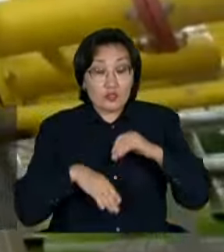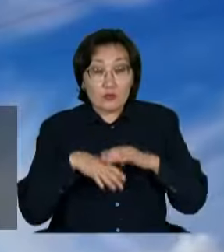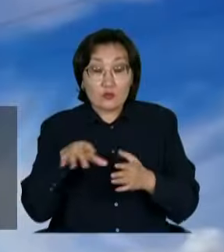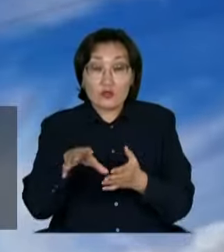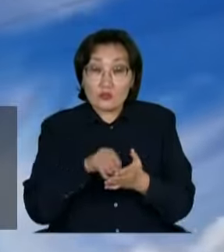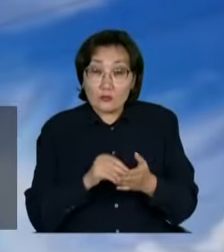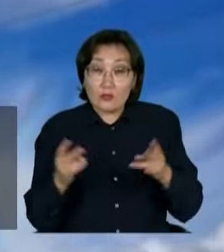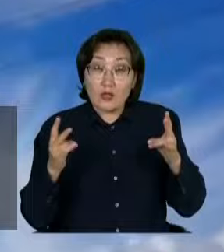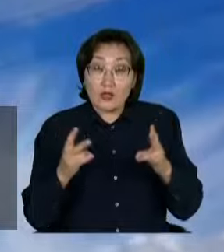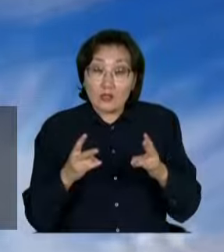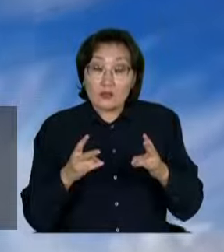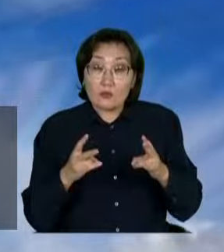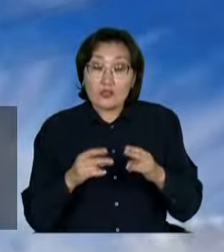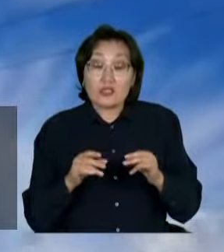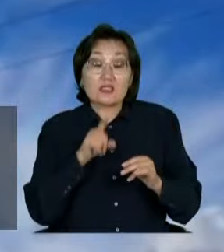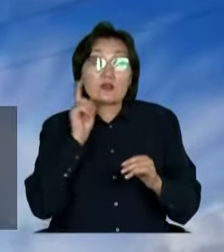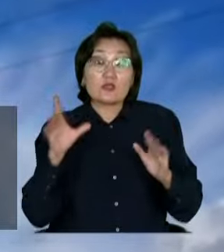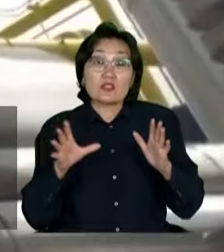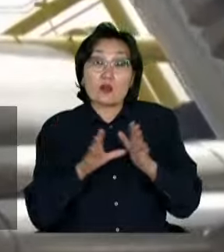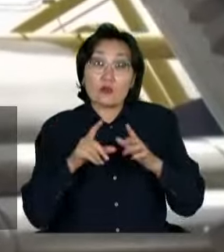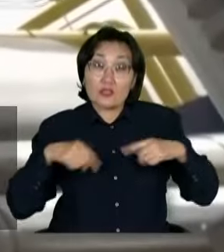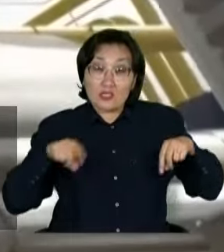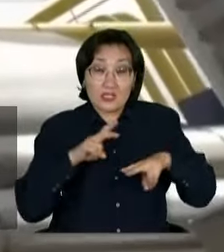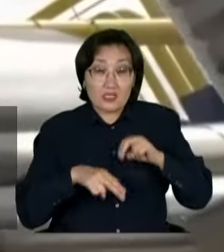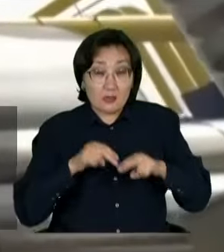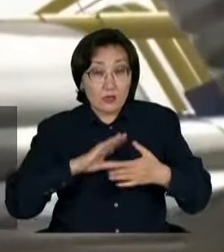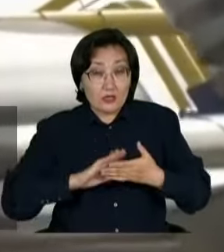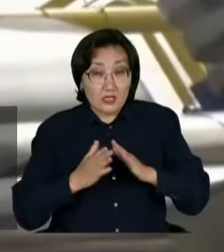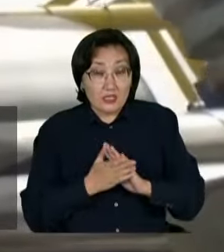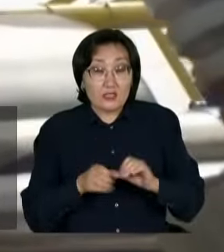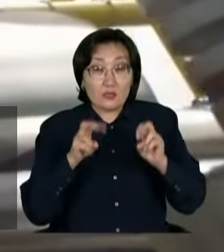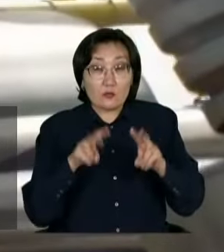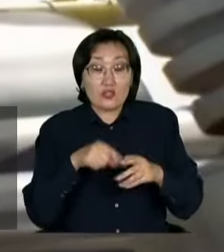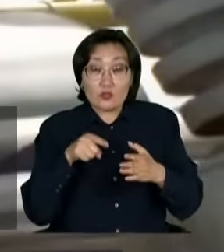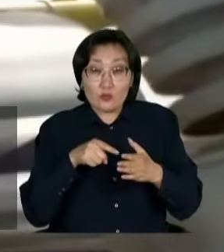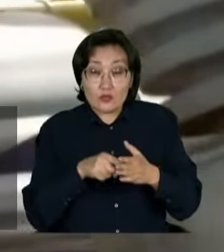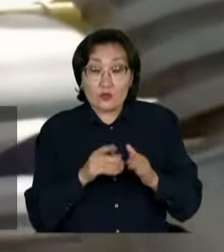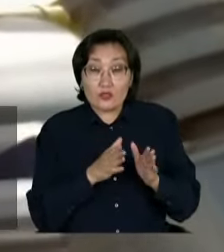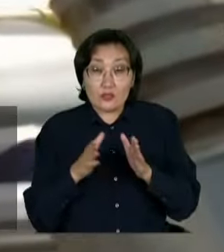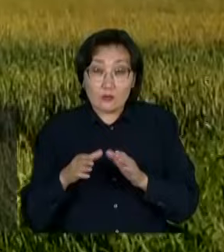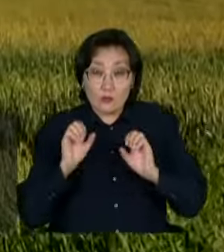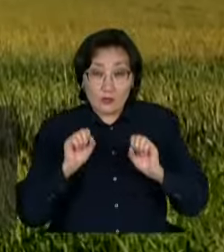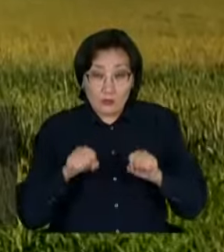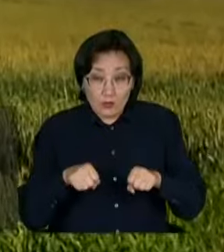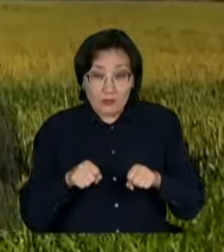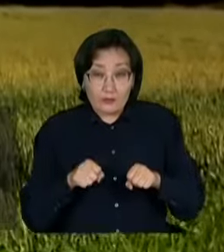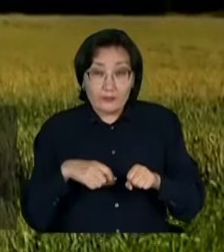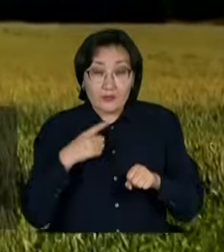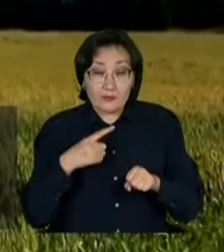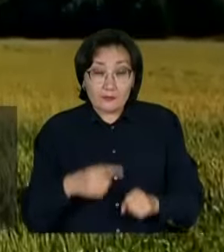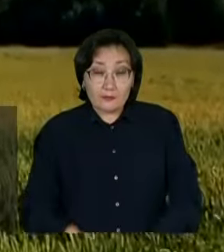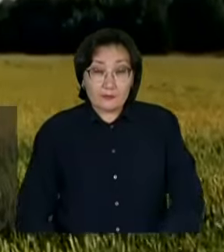сүйенген жөн дейді. Сондай-ақ жасыл энергия станциялары салынған жағдайда кадр мәселесінде ретке келтіру маңызды дегенді